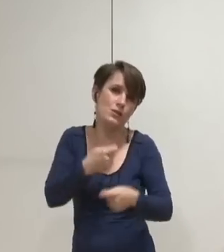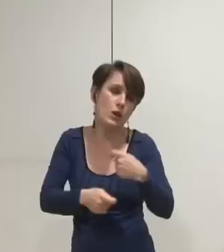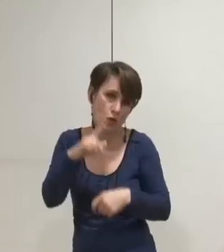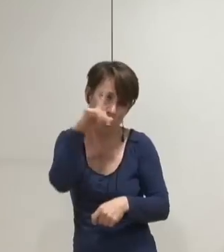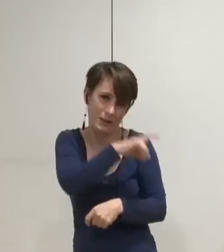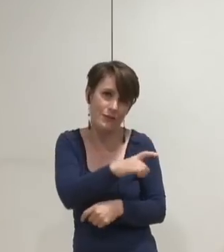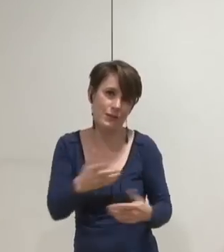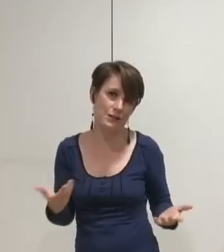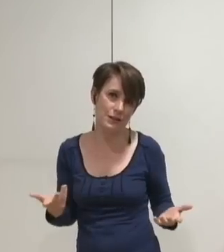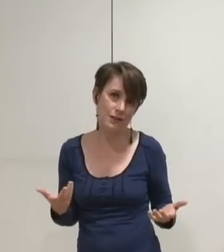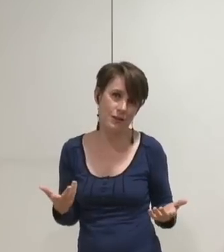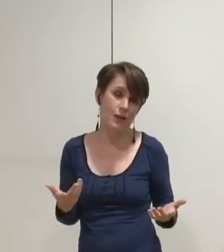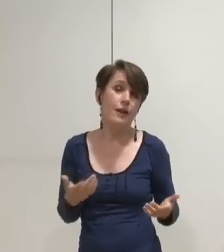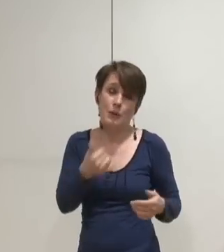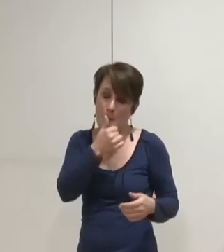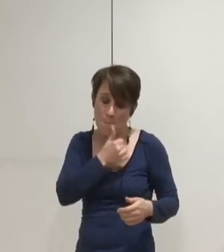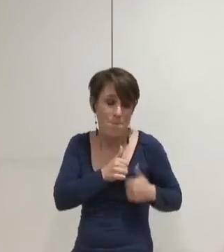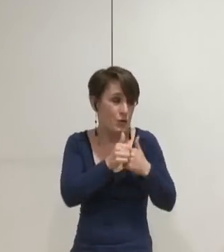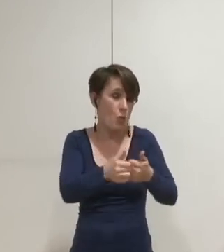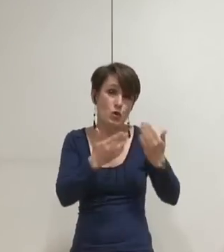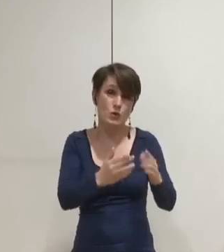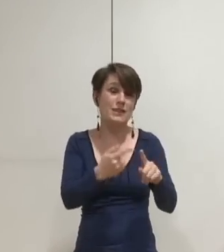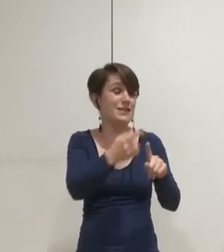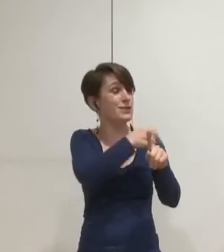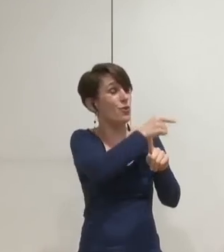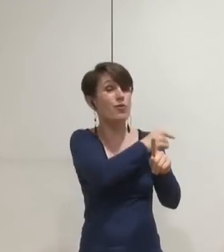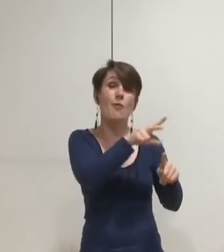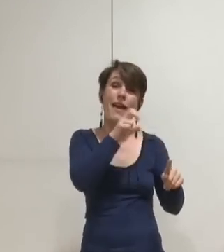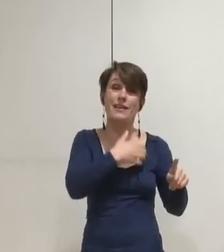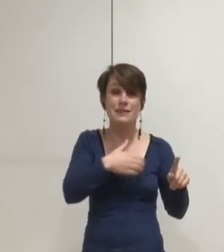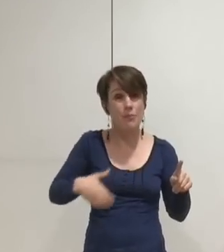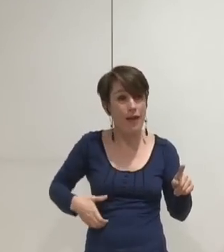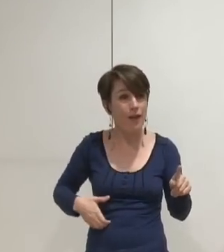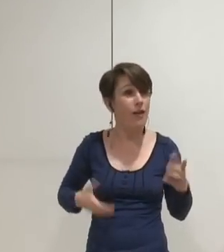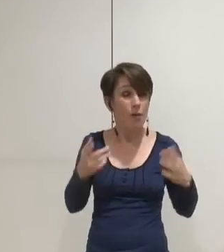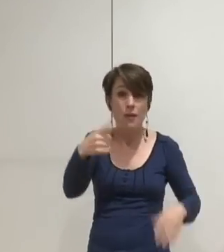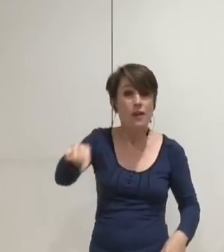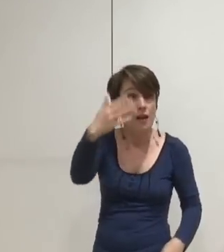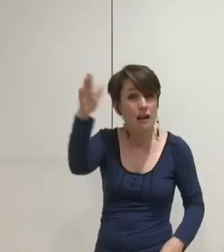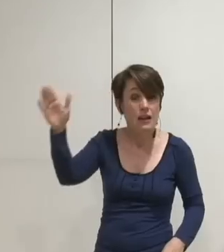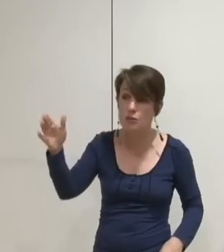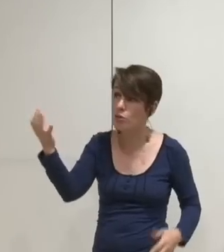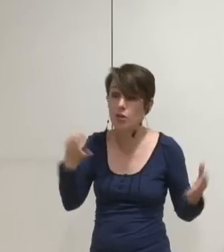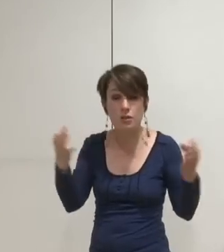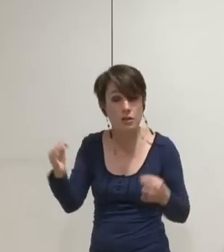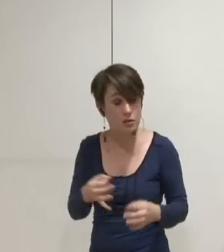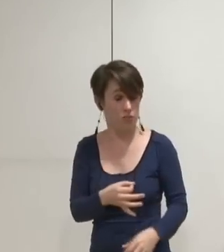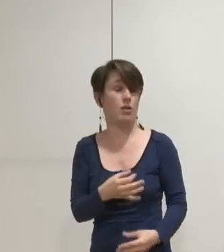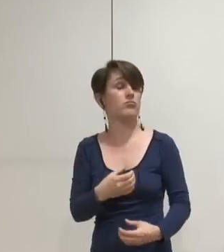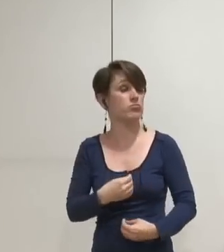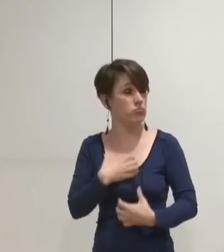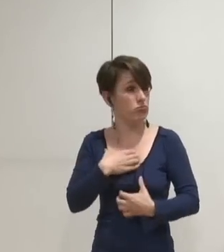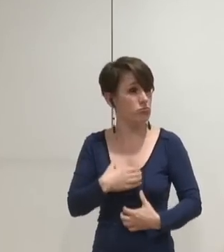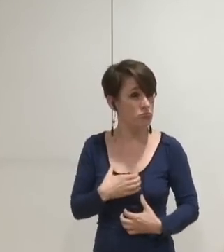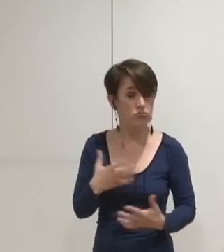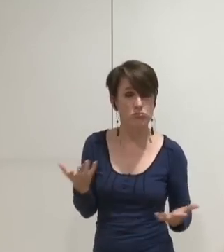poids des décisions de nos prédécesseurs auri aurions pu en dire autant de tout le monde au vu de ce que j'en viens d'entendre ce soir permettez- voi d'